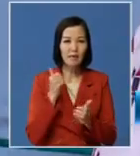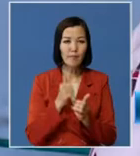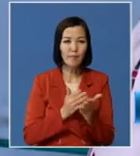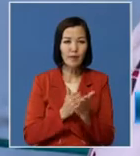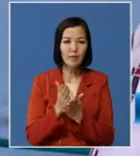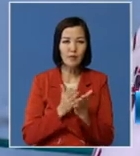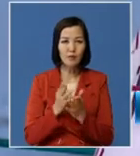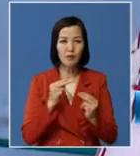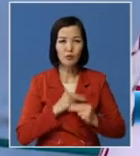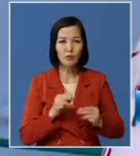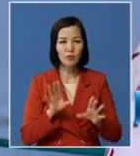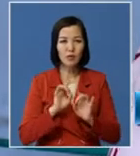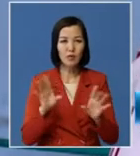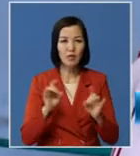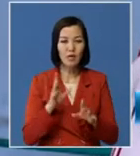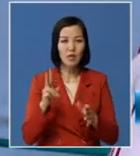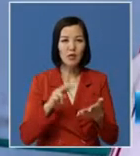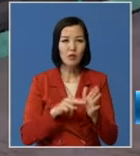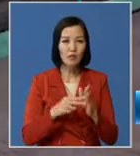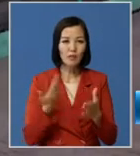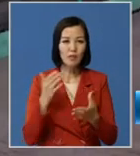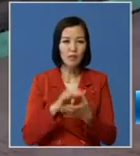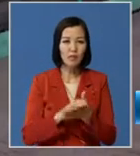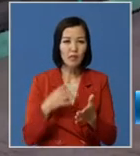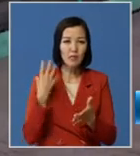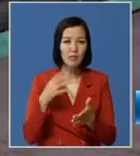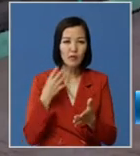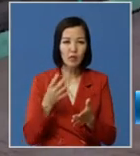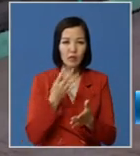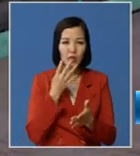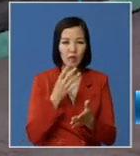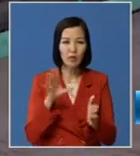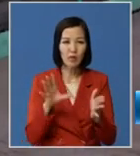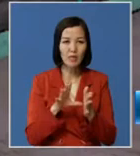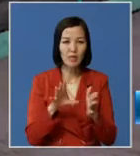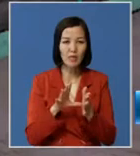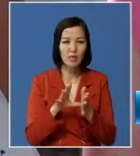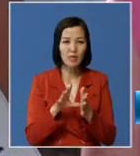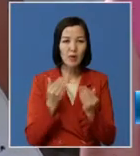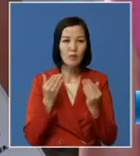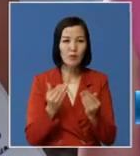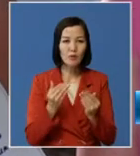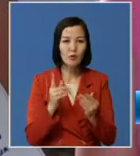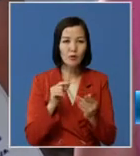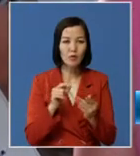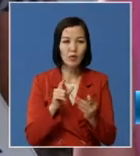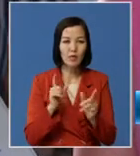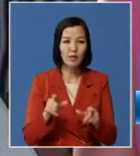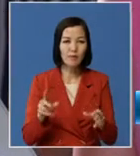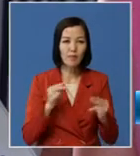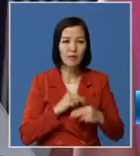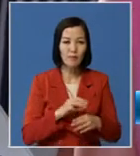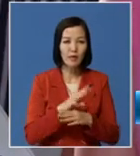түсіндіру жұмыстарын жүргізіп, алдағы жоспарлармен таныстырды. Қызылорда жылу электр тарату орталығы бүгінде жүздеген